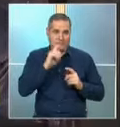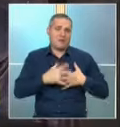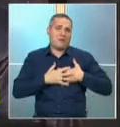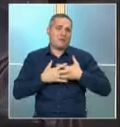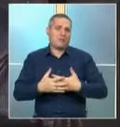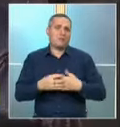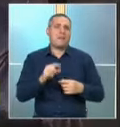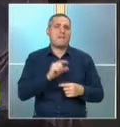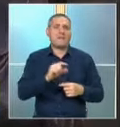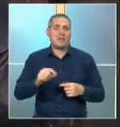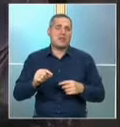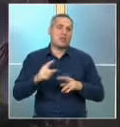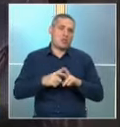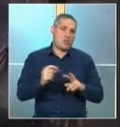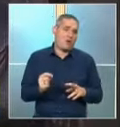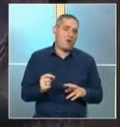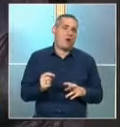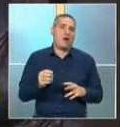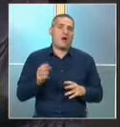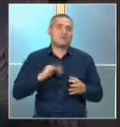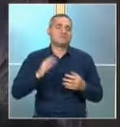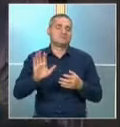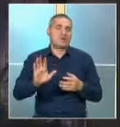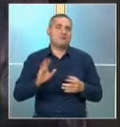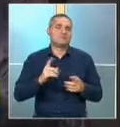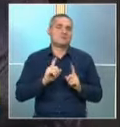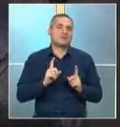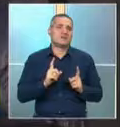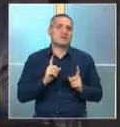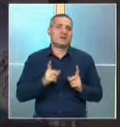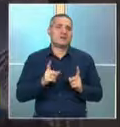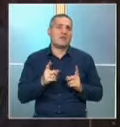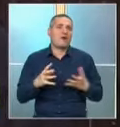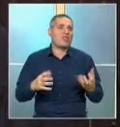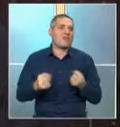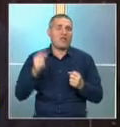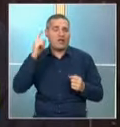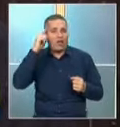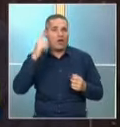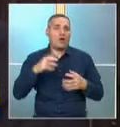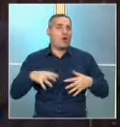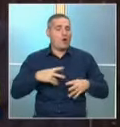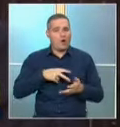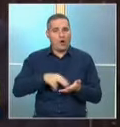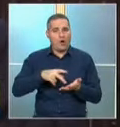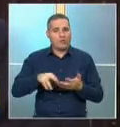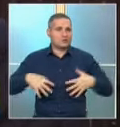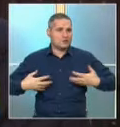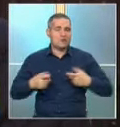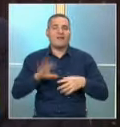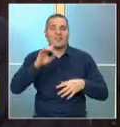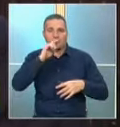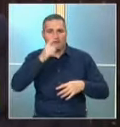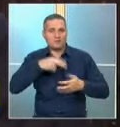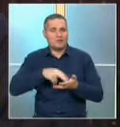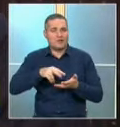любимия предмет, ама нещо там не мога да свърна логиката. Ходи с желание, което е най-важното.